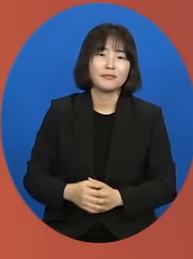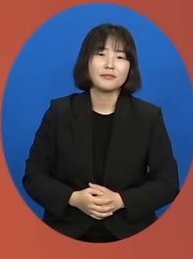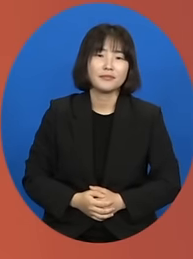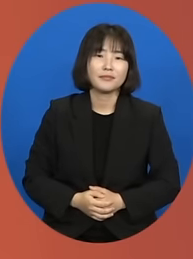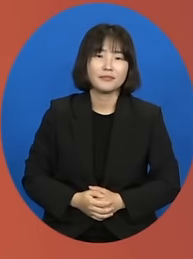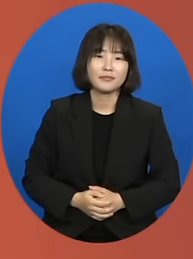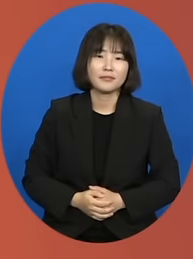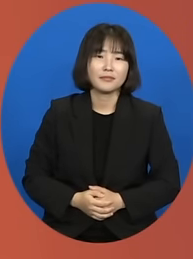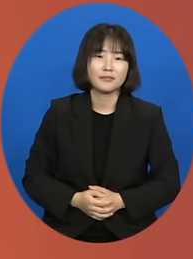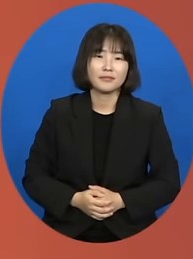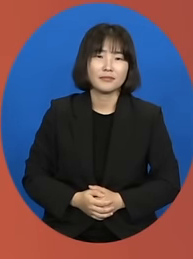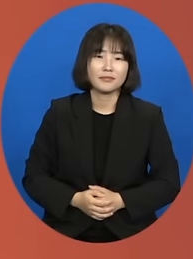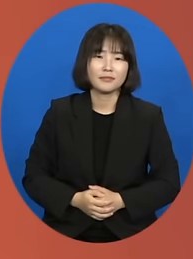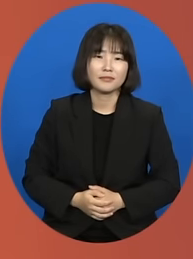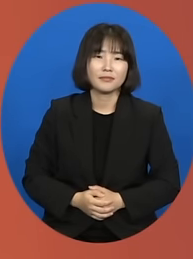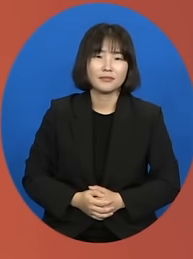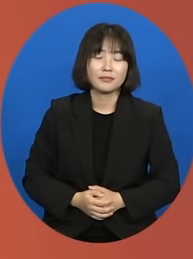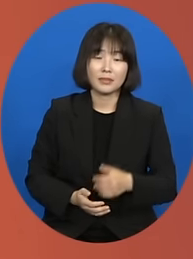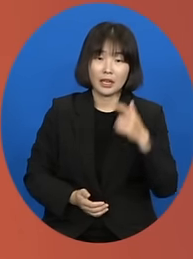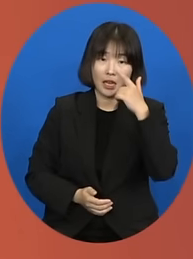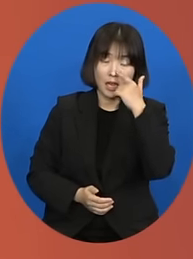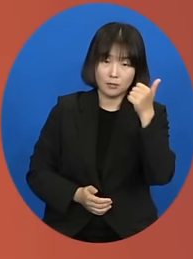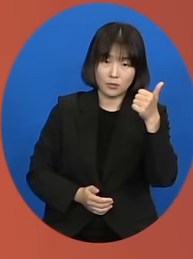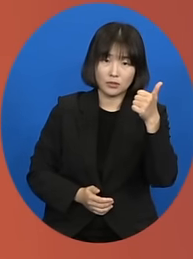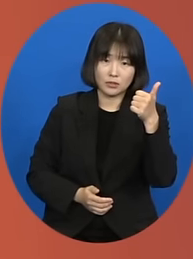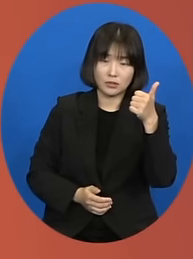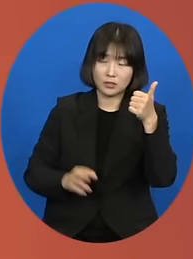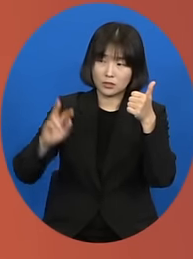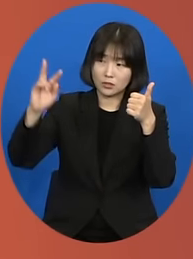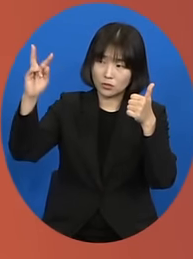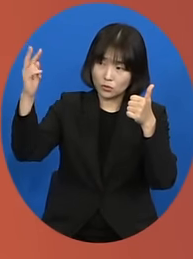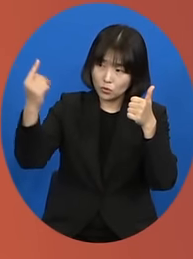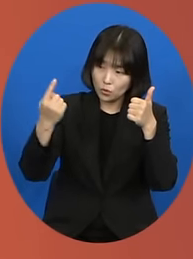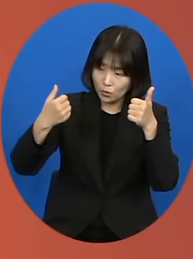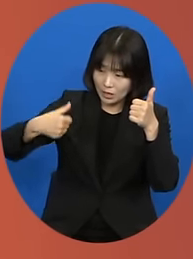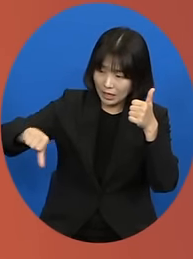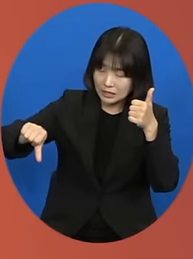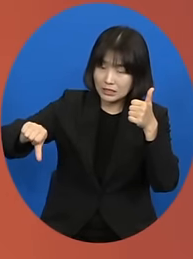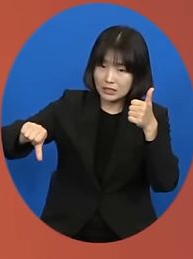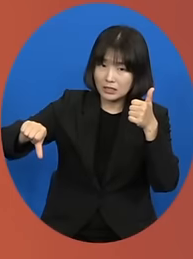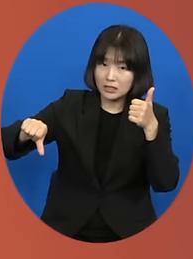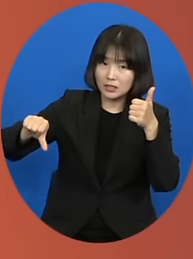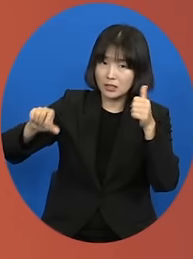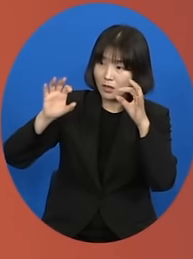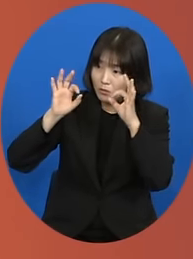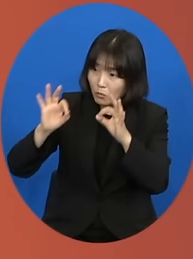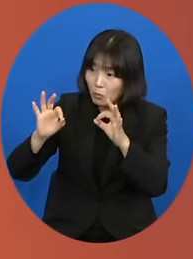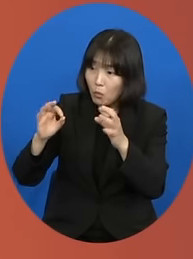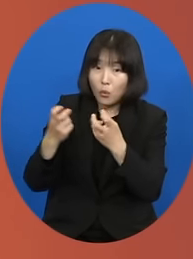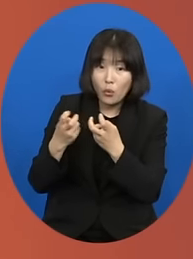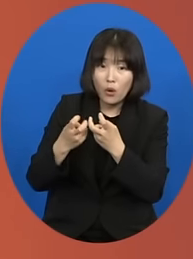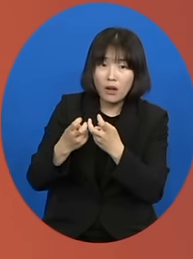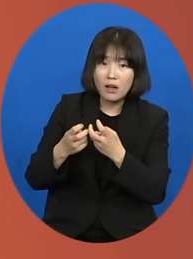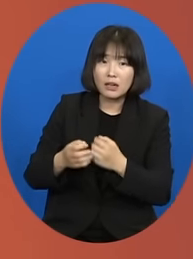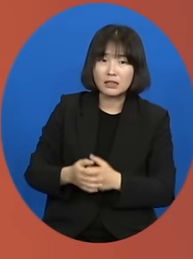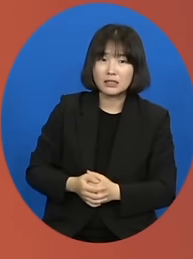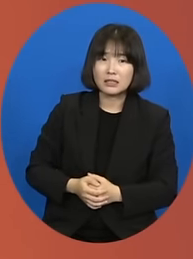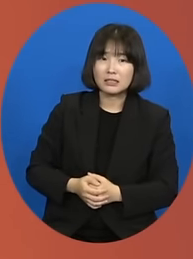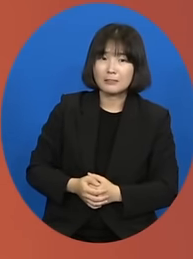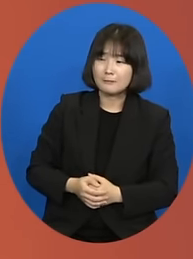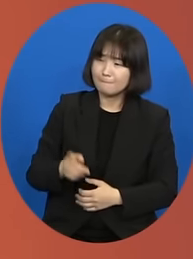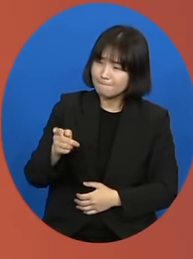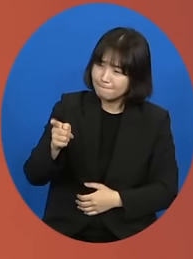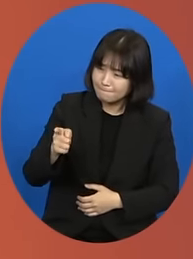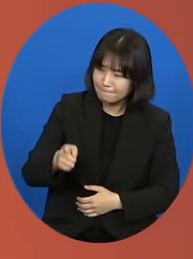그 아버지가 그 아들 돌아온 그 아들을 아들이 돌아오자마자 어떻게 하죠? 이놈의 자식 그동안 어떻게 살았어 하고 네가